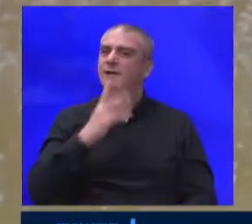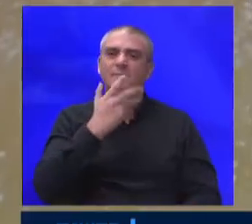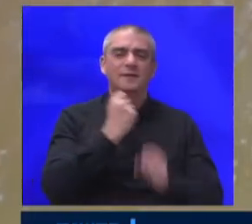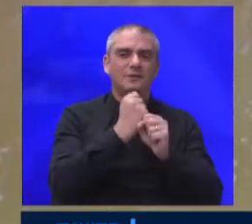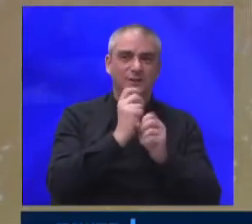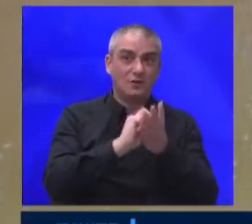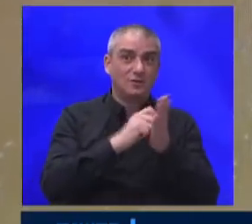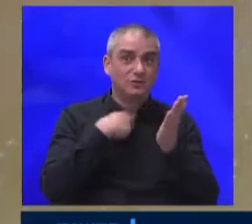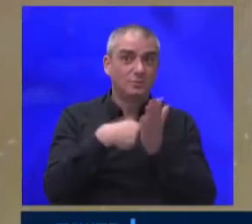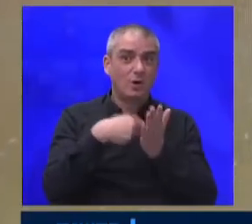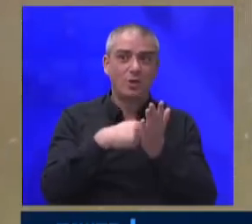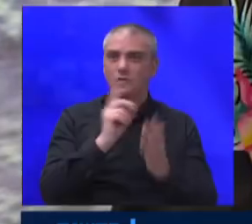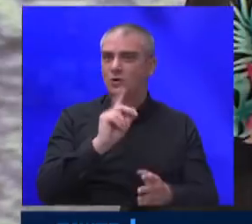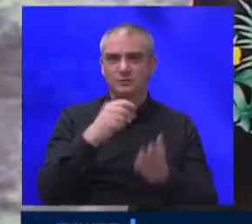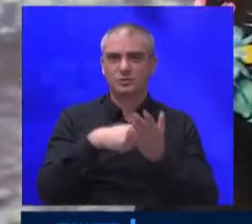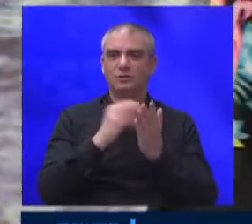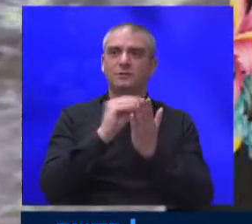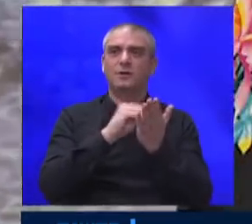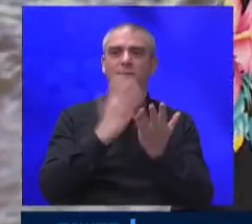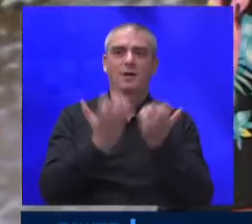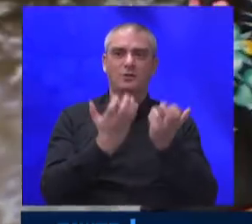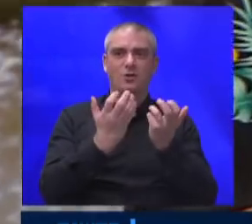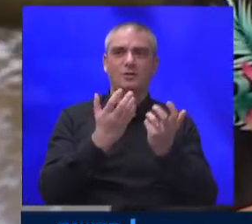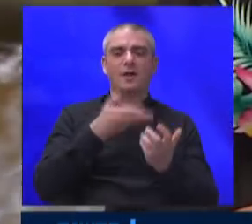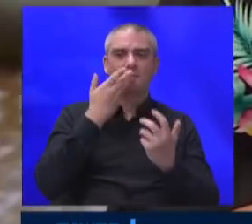לא, זה לא דוח, זה מתכון למרק לסעודה מפסקת.